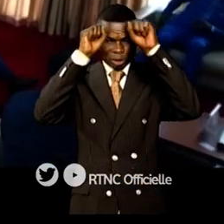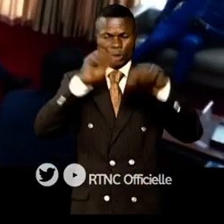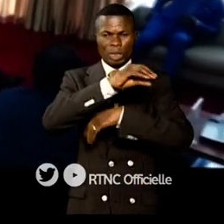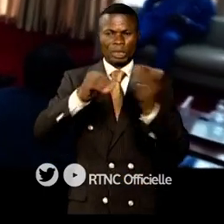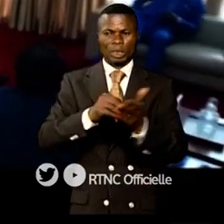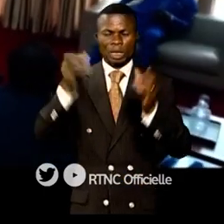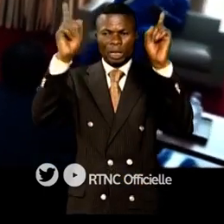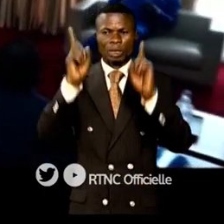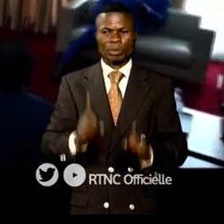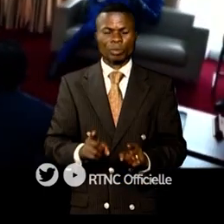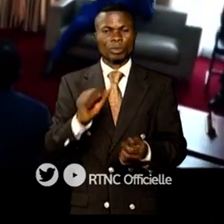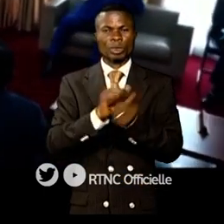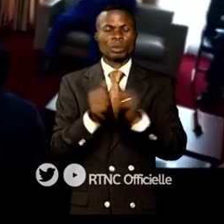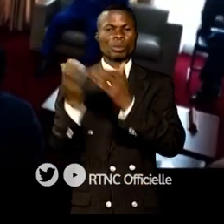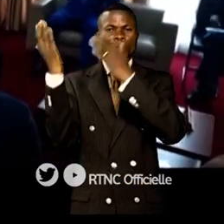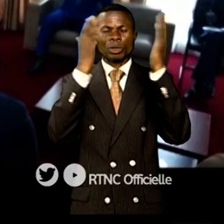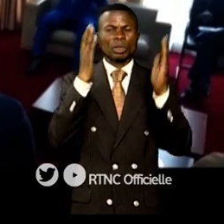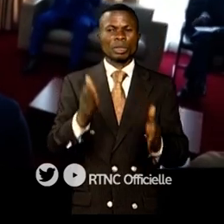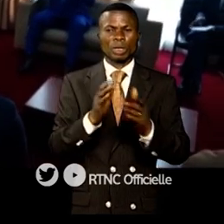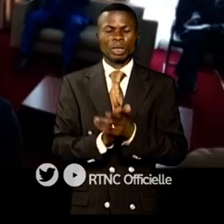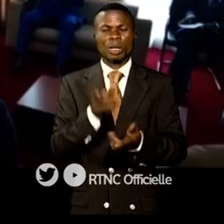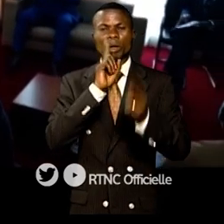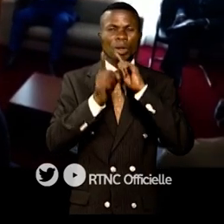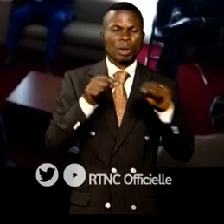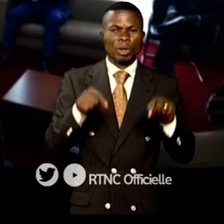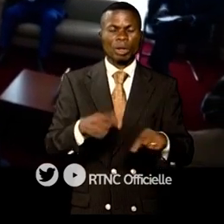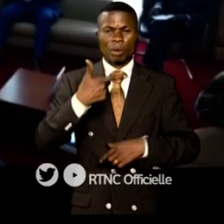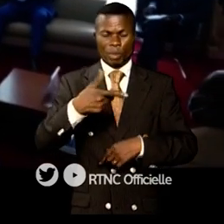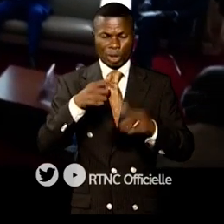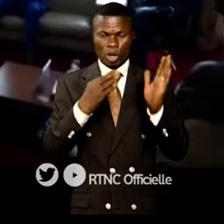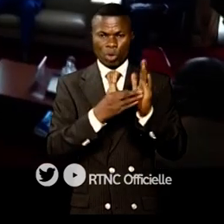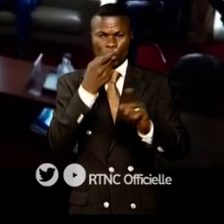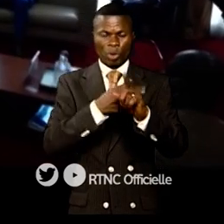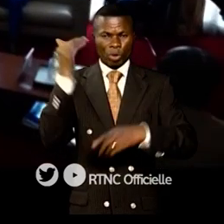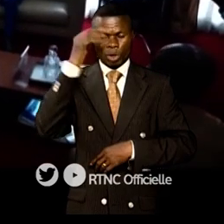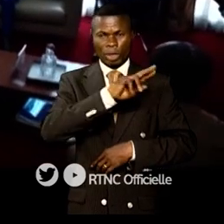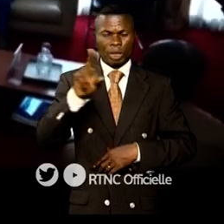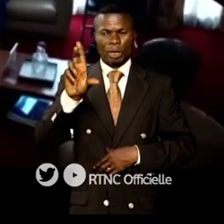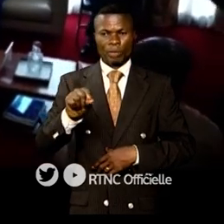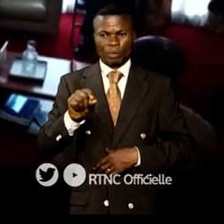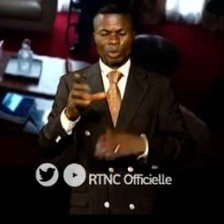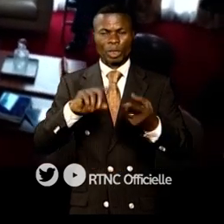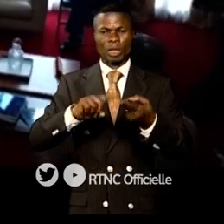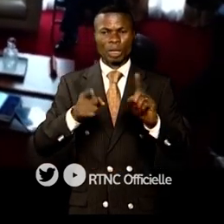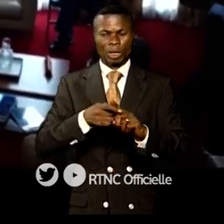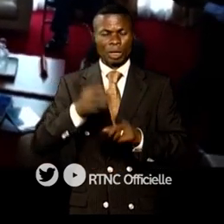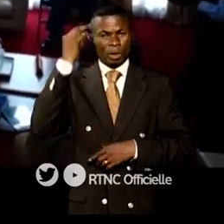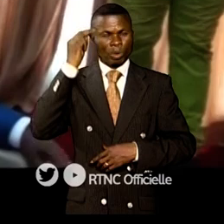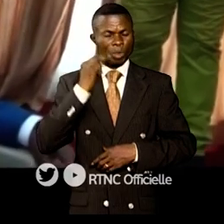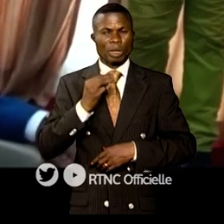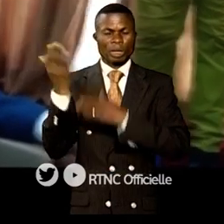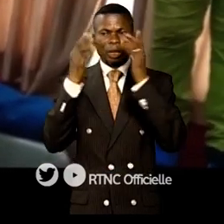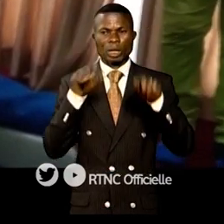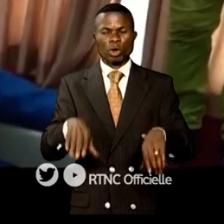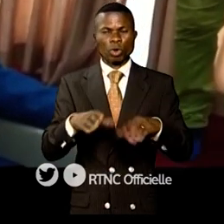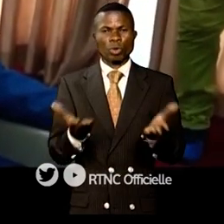centrafricain, dans le domaine des transports, s'est entretenu mardi 8 décembre 2020 avec son homologue congolais Didier